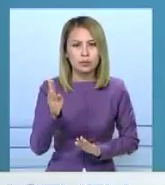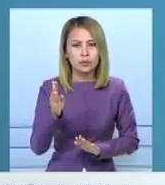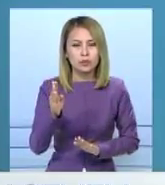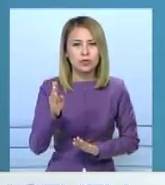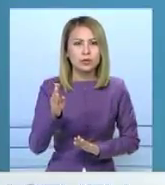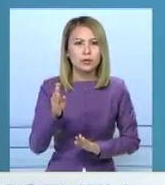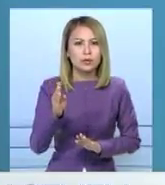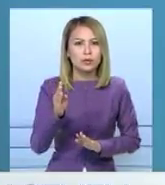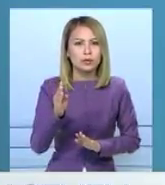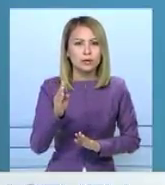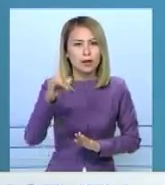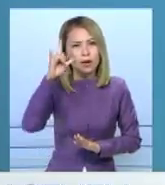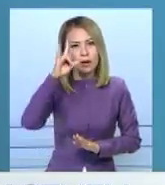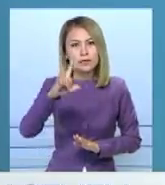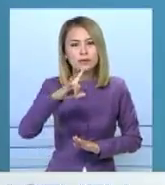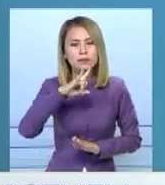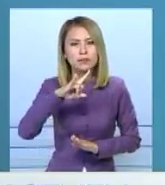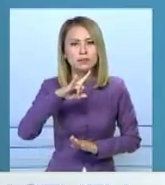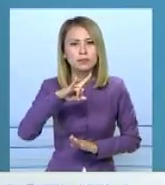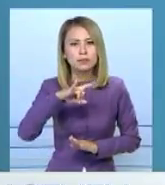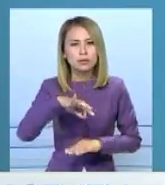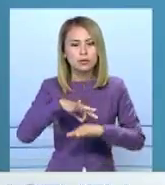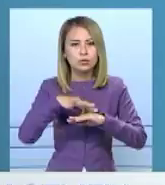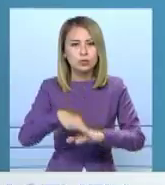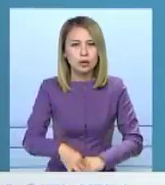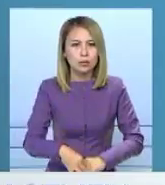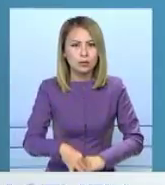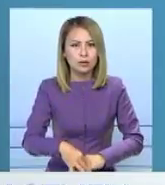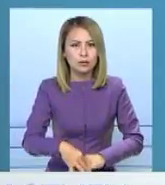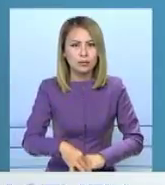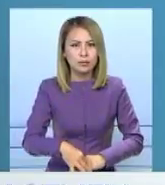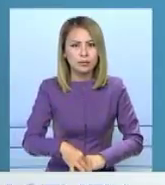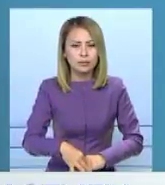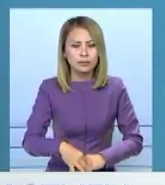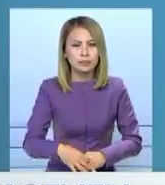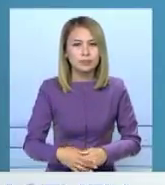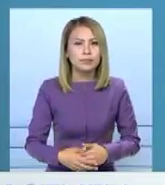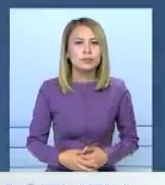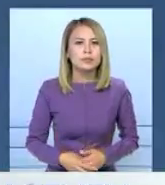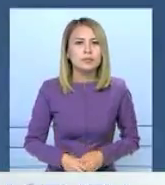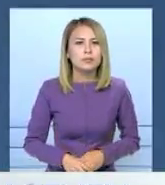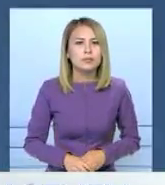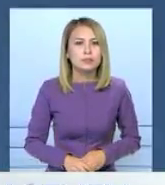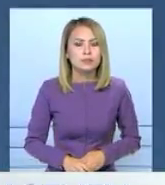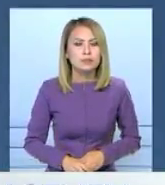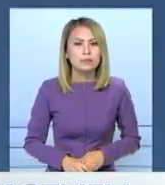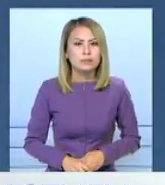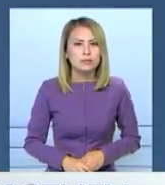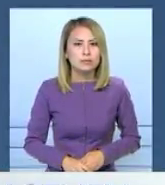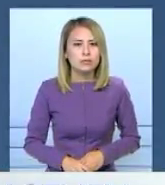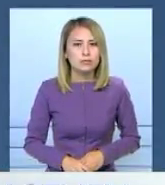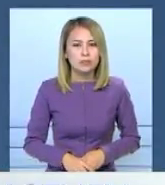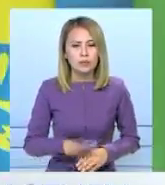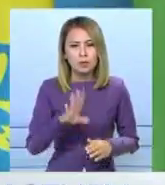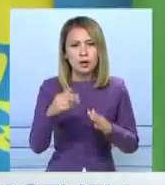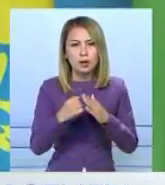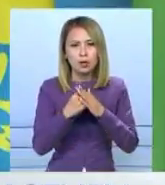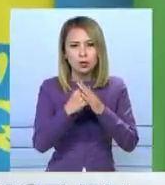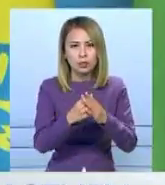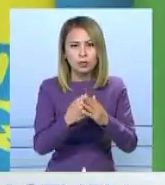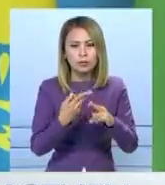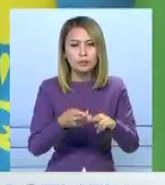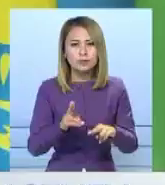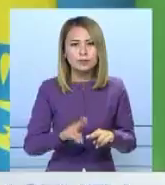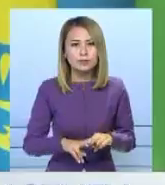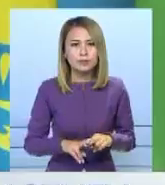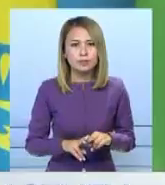туралы Қазақстанның ұстанымын біз арғысында тайып құптап және қолдап отырмыз.